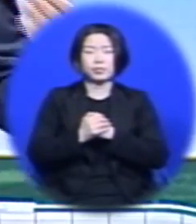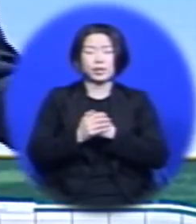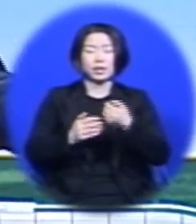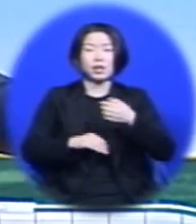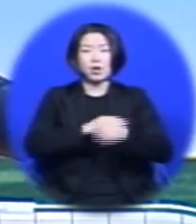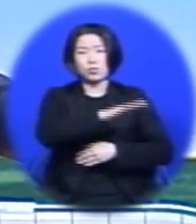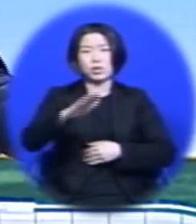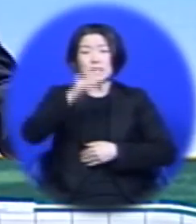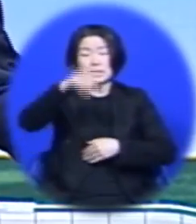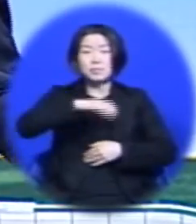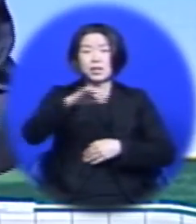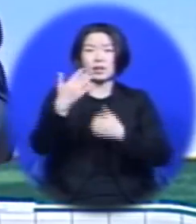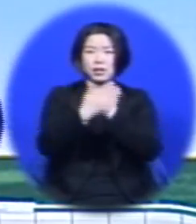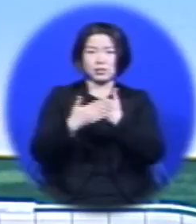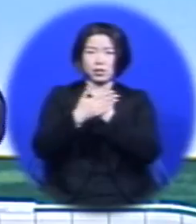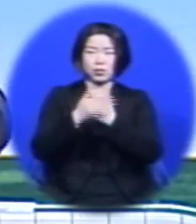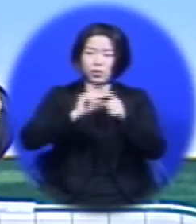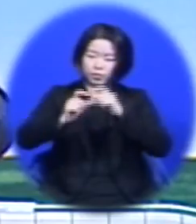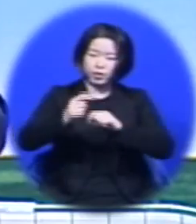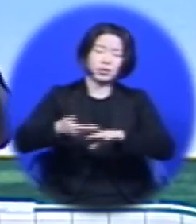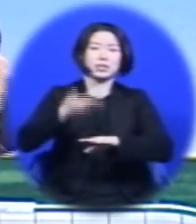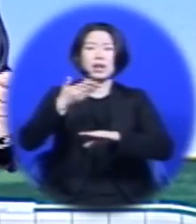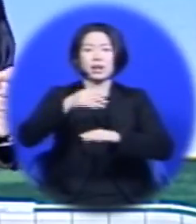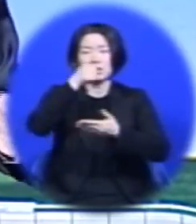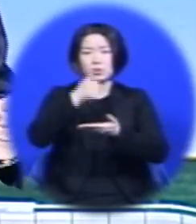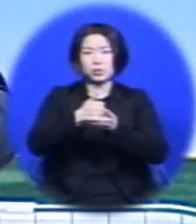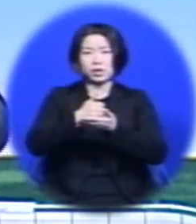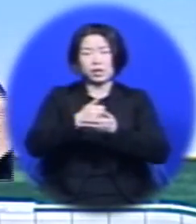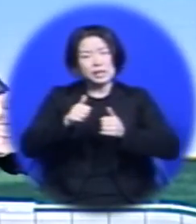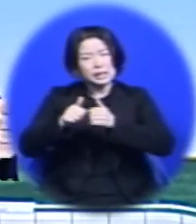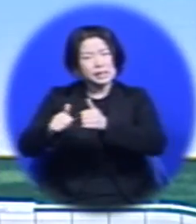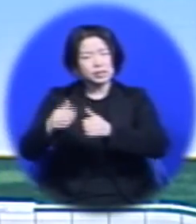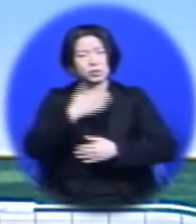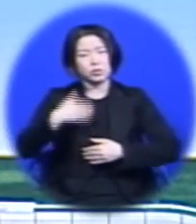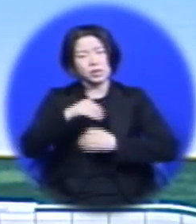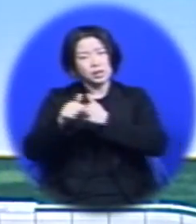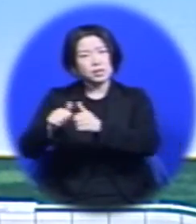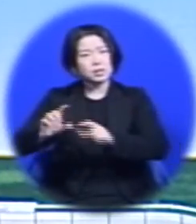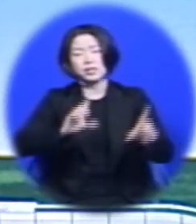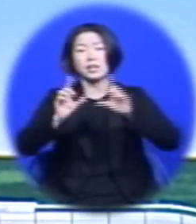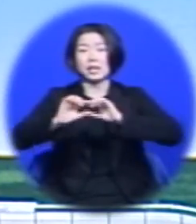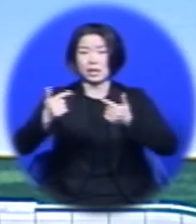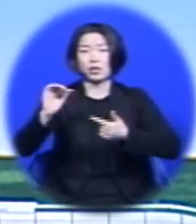우리내 십자가의 은혜로 더 이상 죄의 끓여서 육신의 끓여서 사는 자가 되지 않게 되었습니다